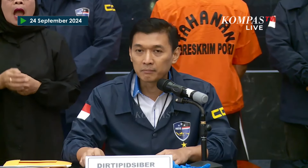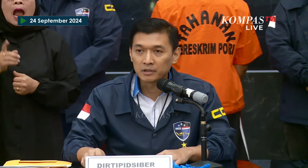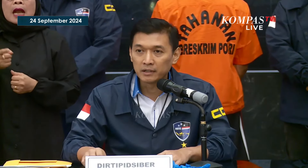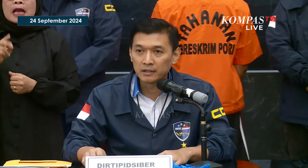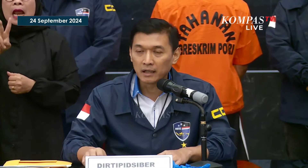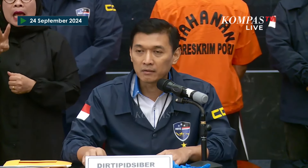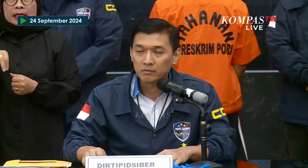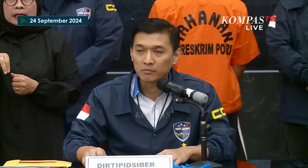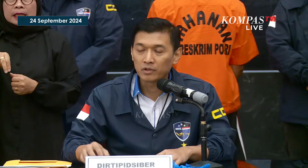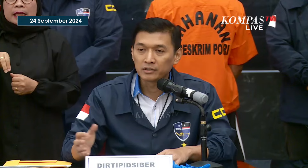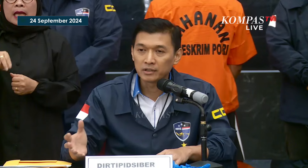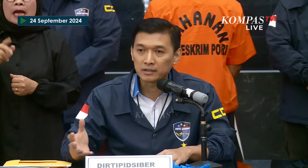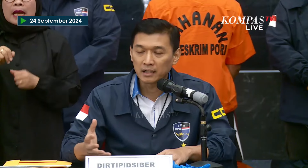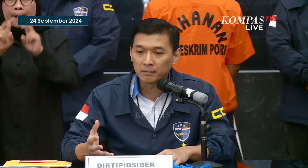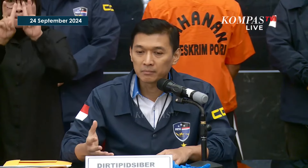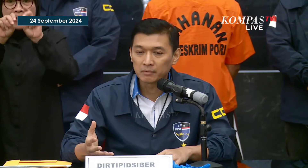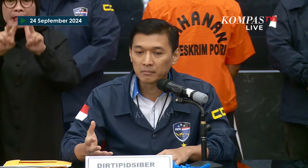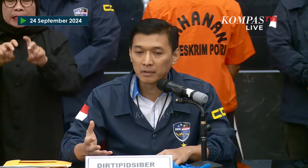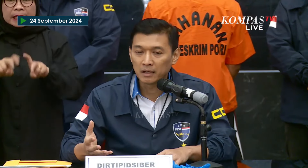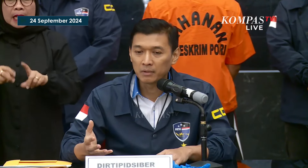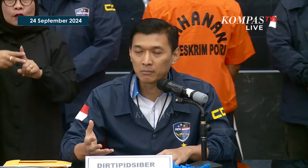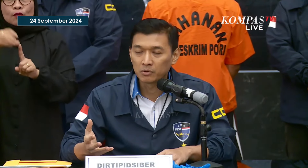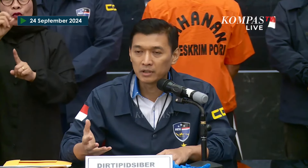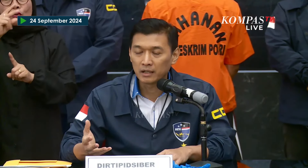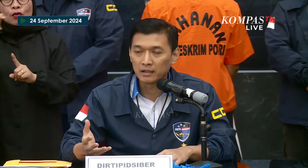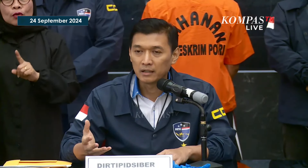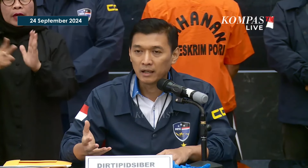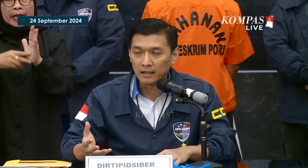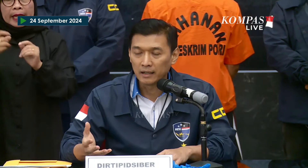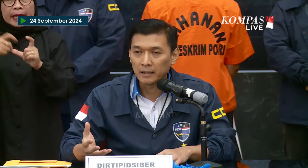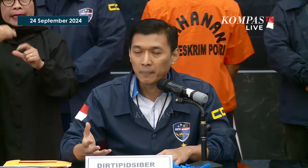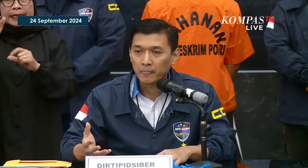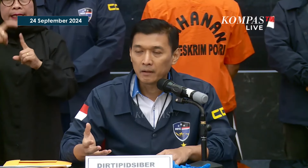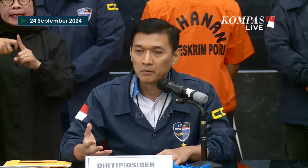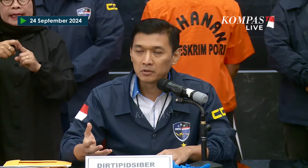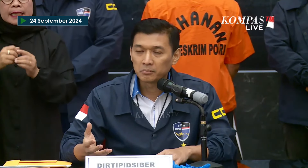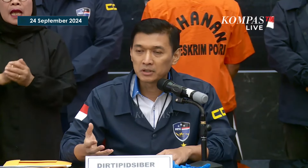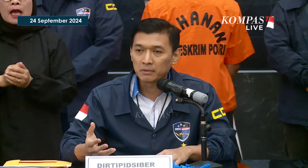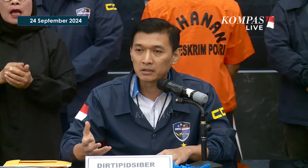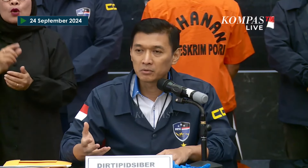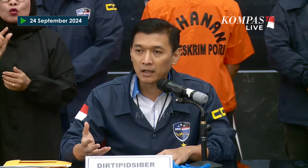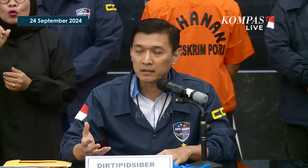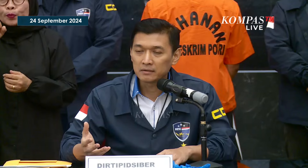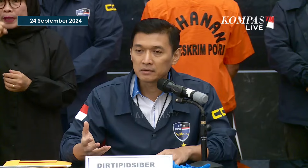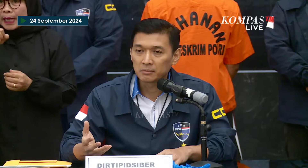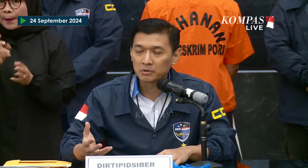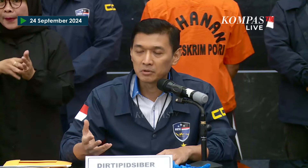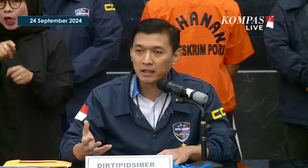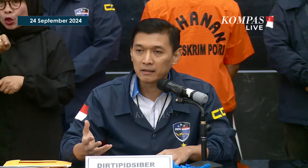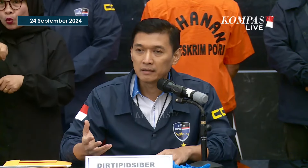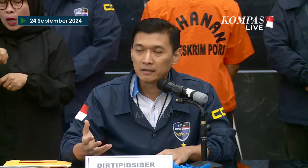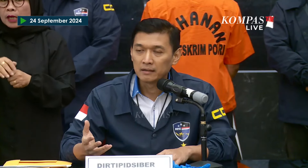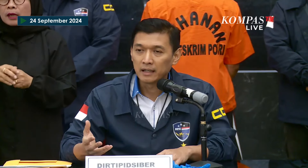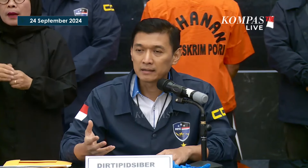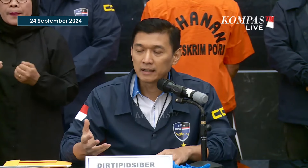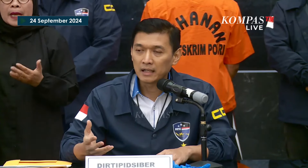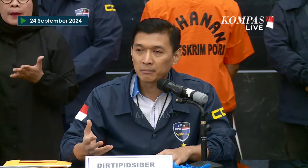masih melakukan penyelidikan forensik terhadap barang bukti yang ada untuk bisa menentukan